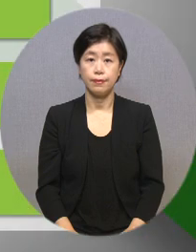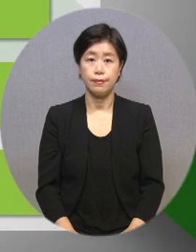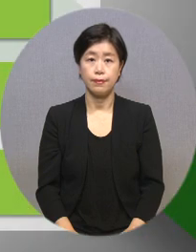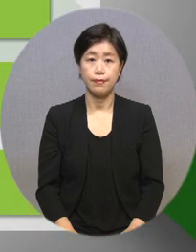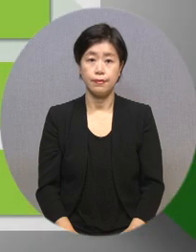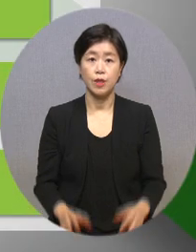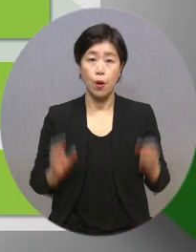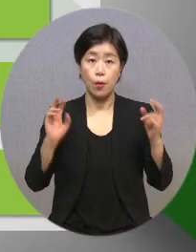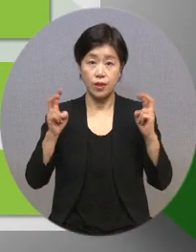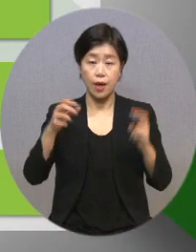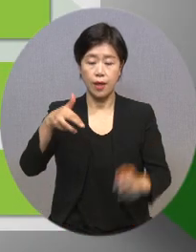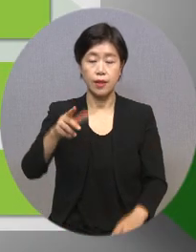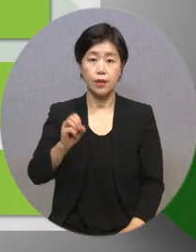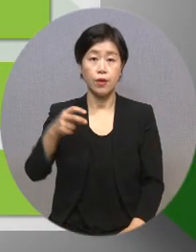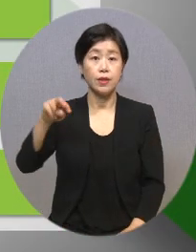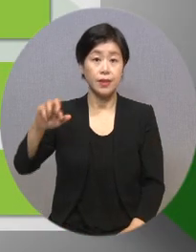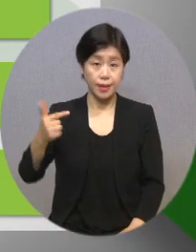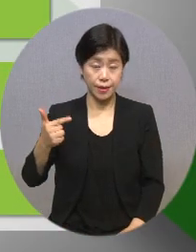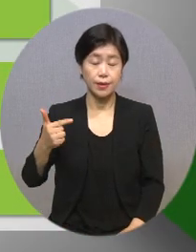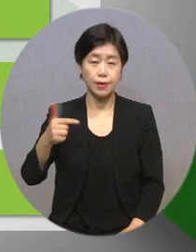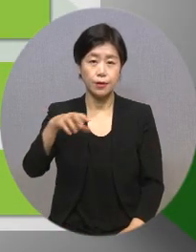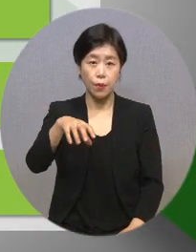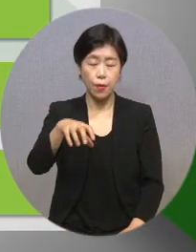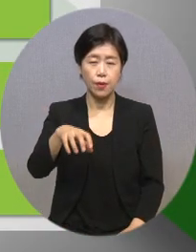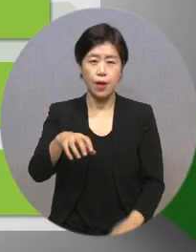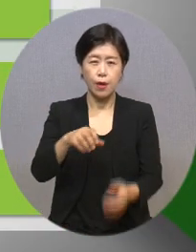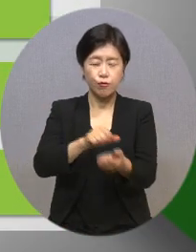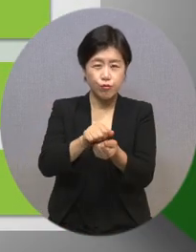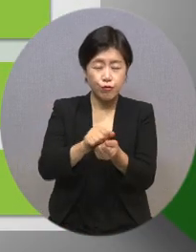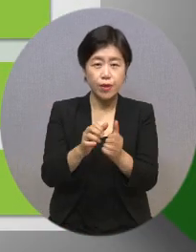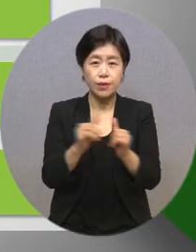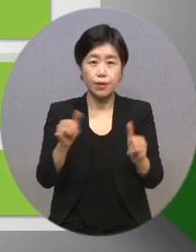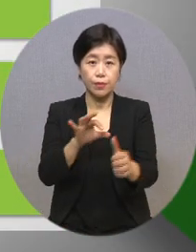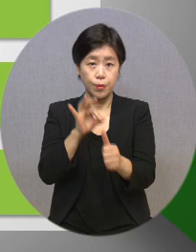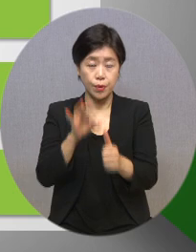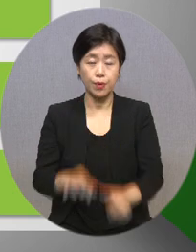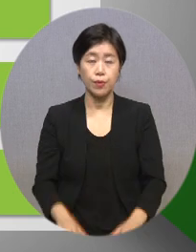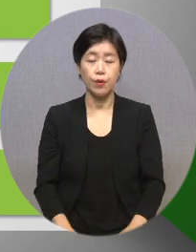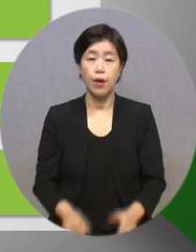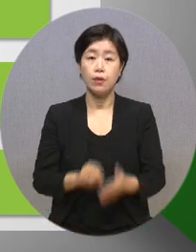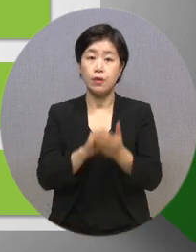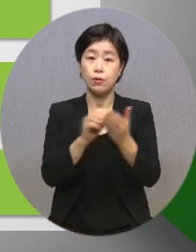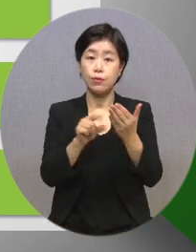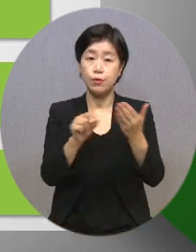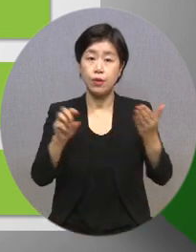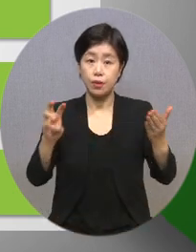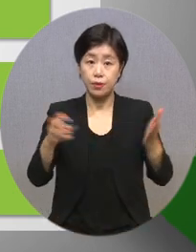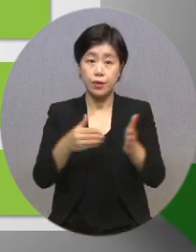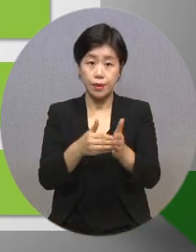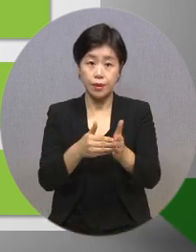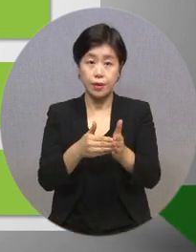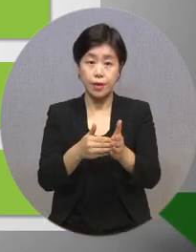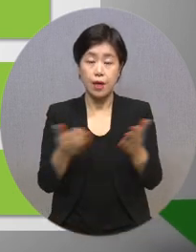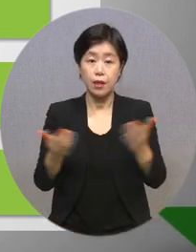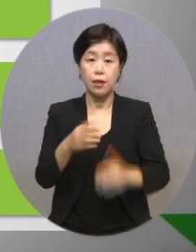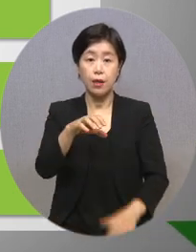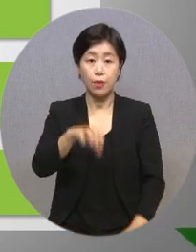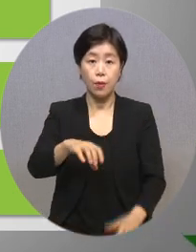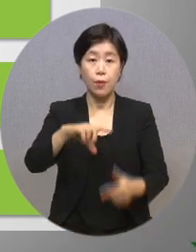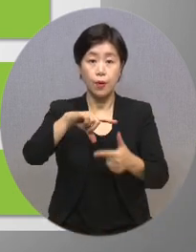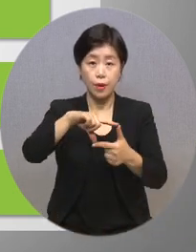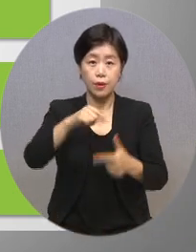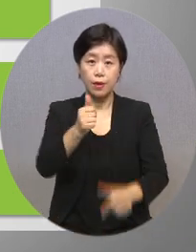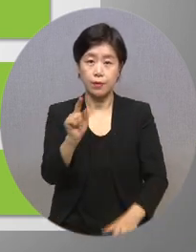주식회사 청신에서 세탁원을 모집합니다. 접수 마감일은 9월 30일까지며 근무지는 경남